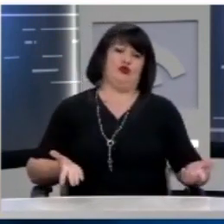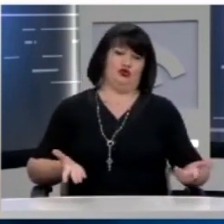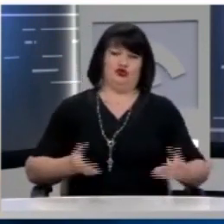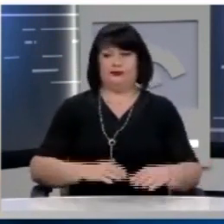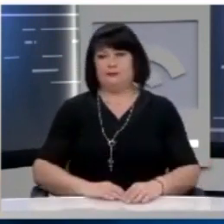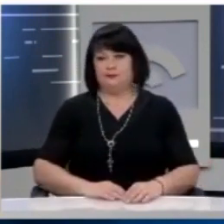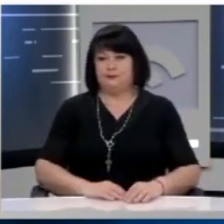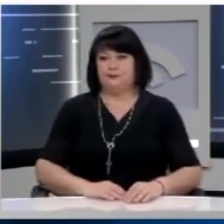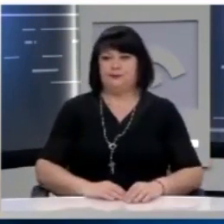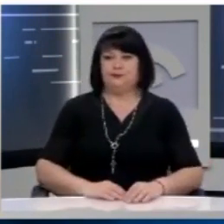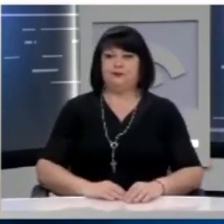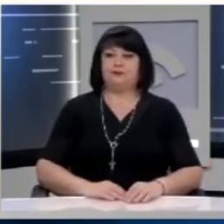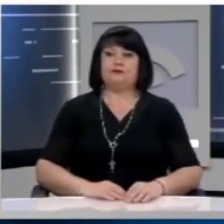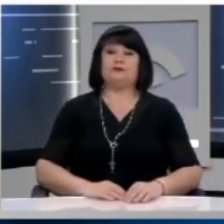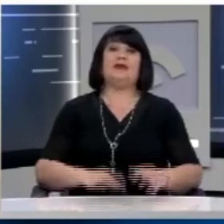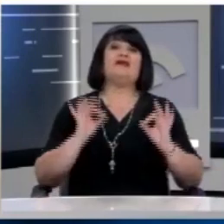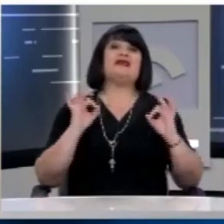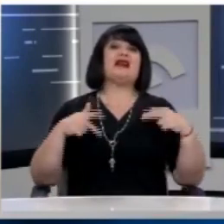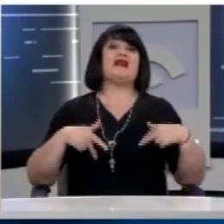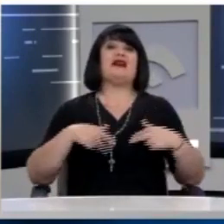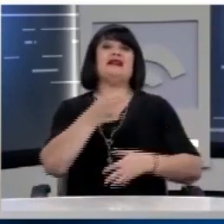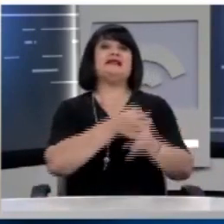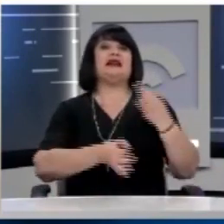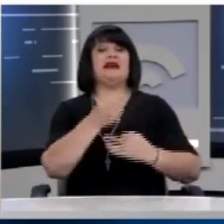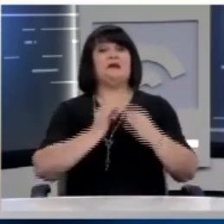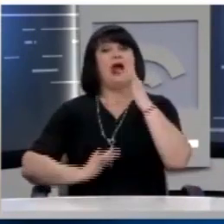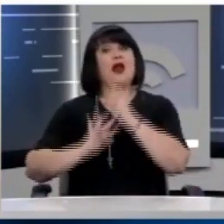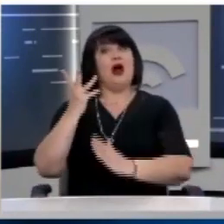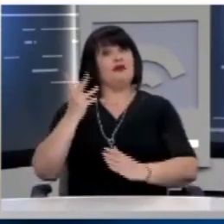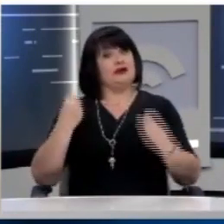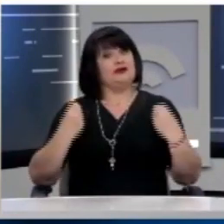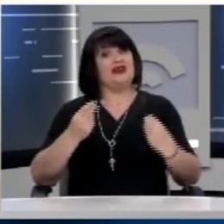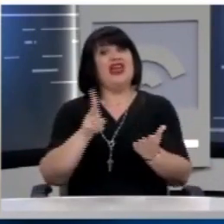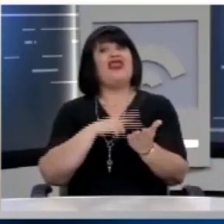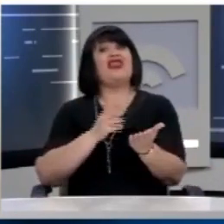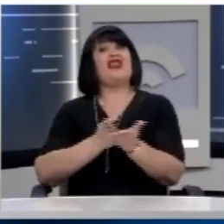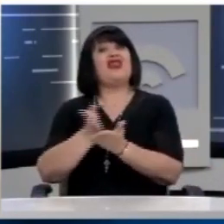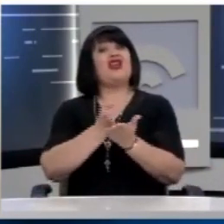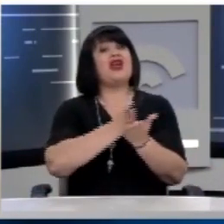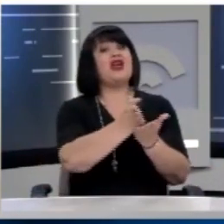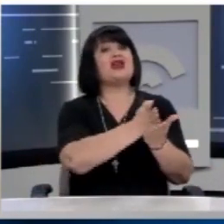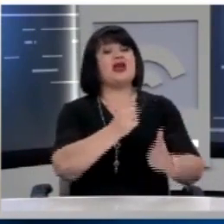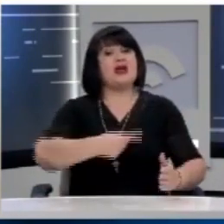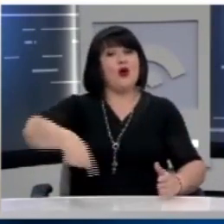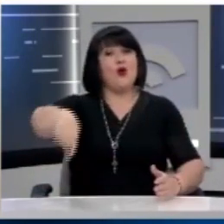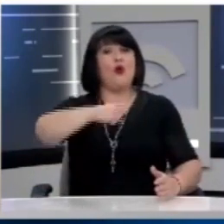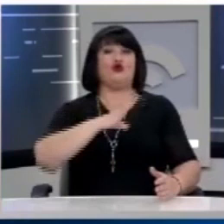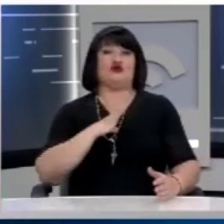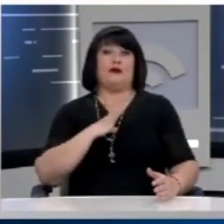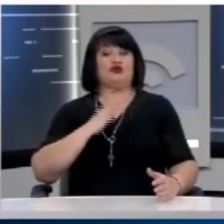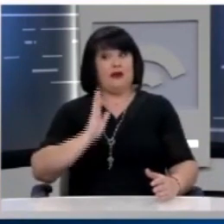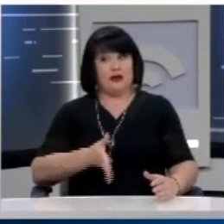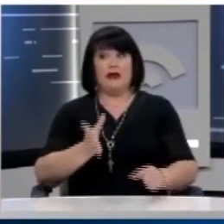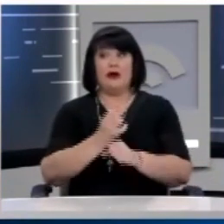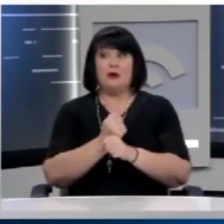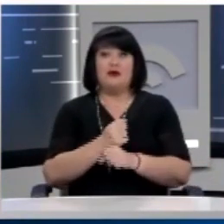στρώματα. Βεβαίως η κυβέρνηση αναφέρθηκε σε μια ανάπτυξη δυναμική και δίκαιη για όλους, που θα μπορούσε να εκλειφθεί ως